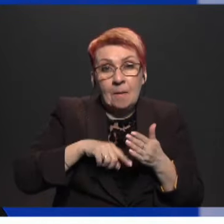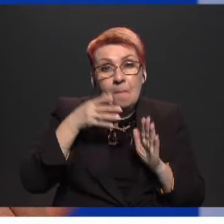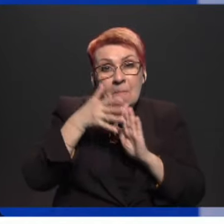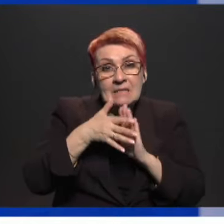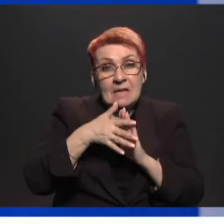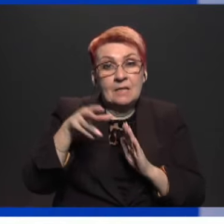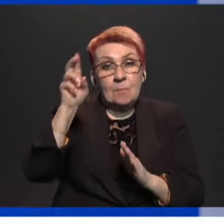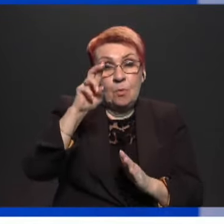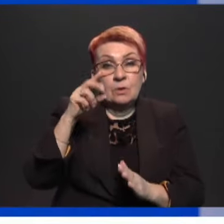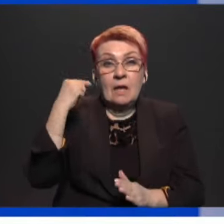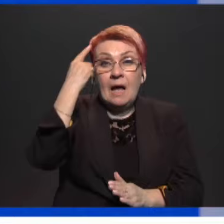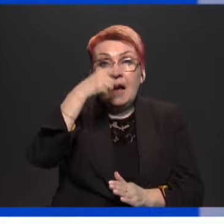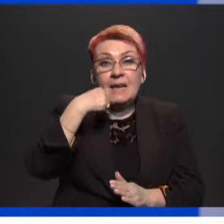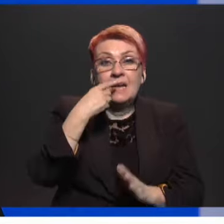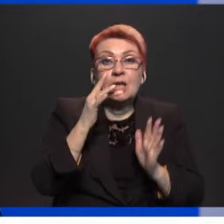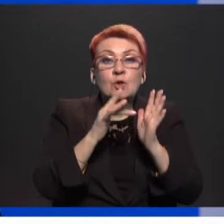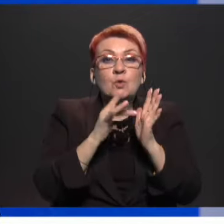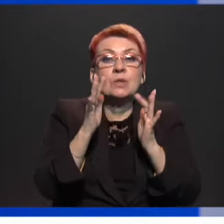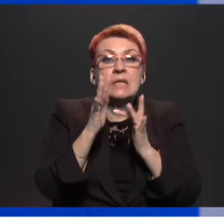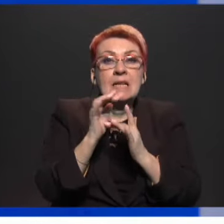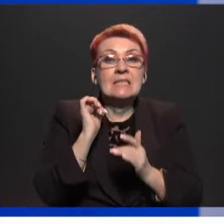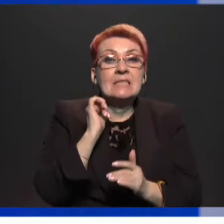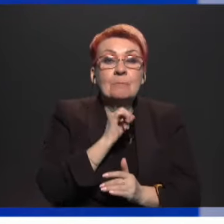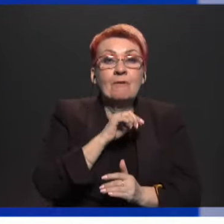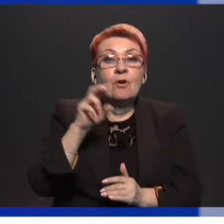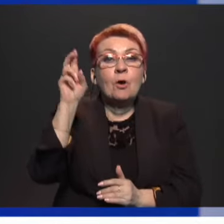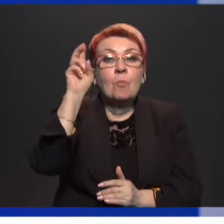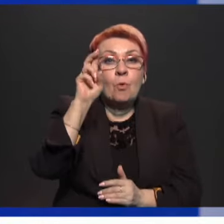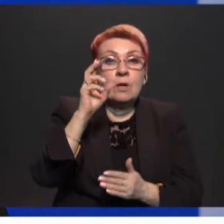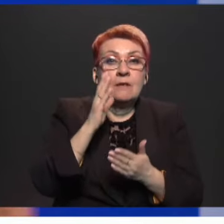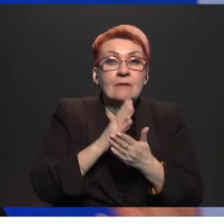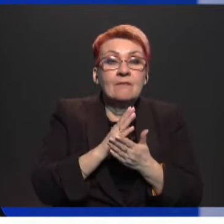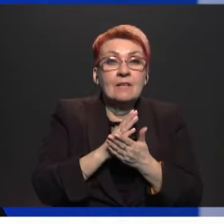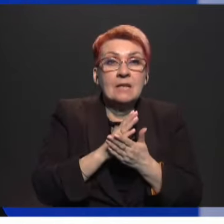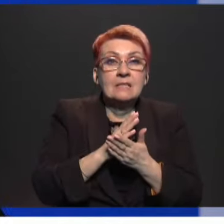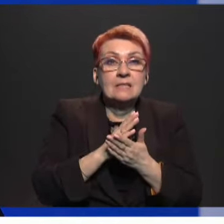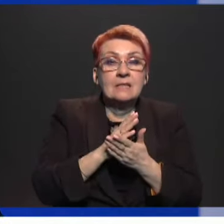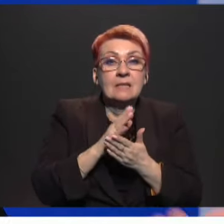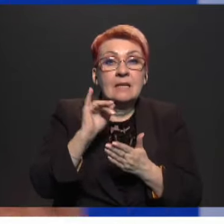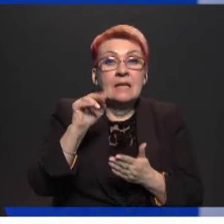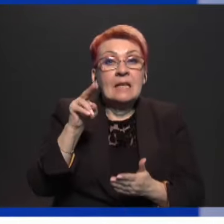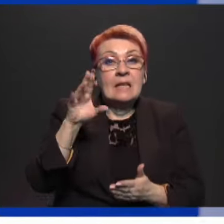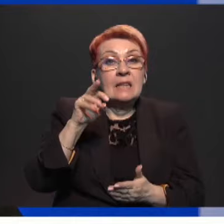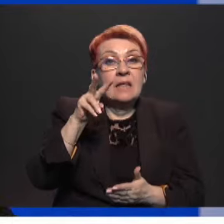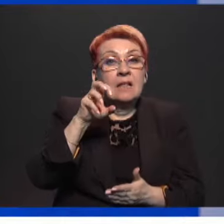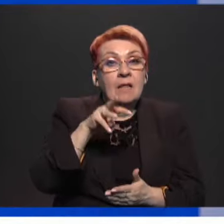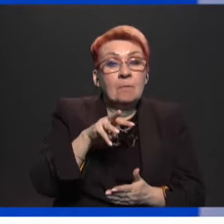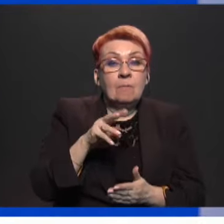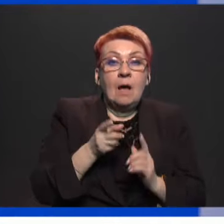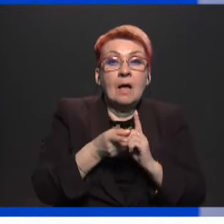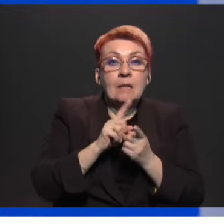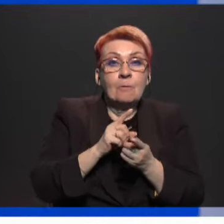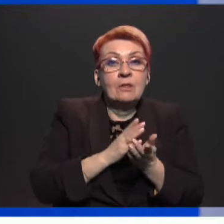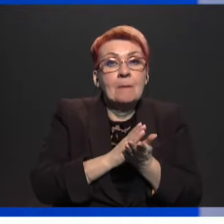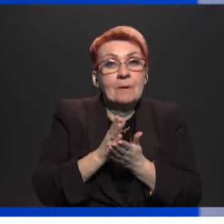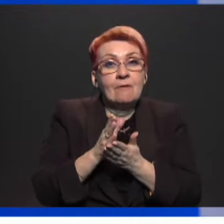лик Господа Иисуса Христа, самого Бога, не является идолом, отвлекающим от Бога, а наоборот, направляющим к